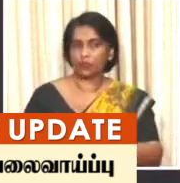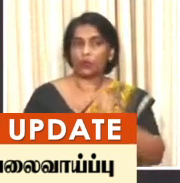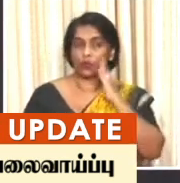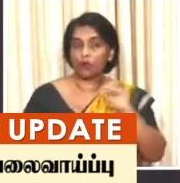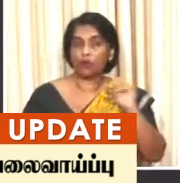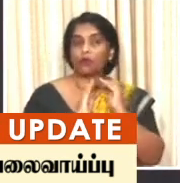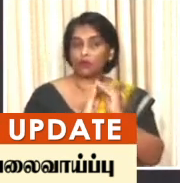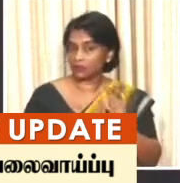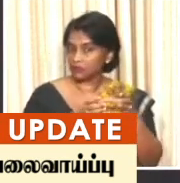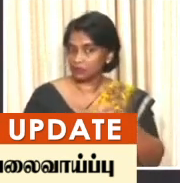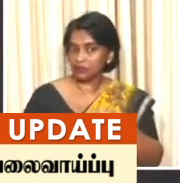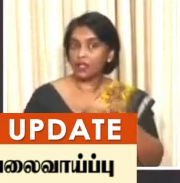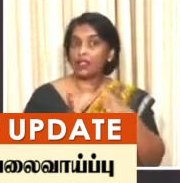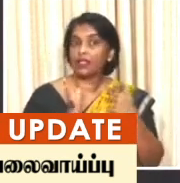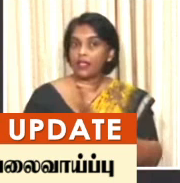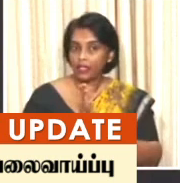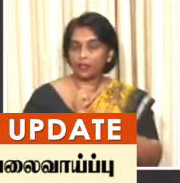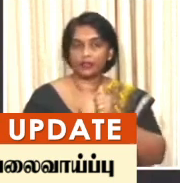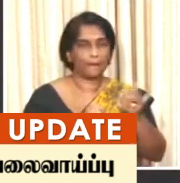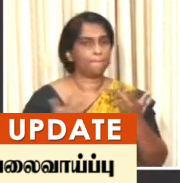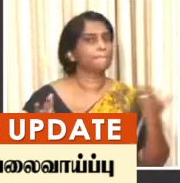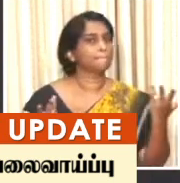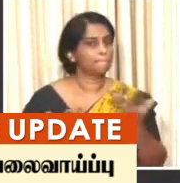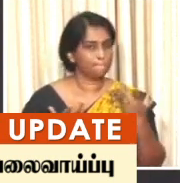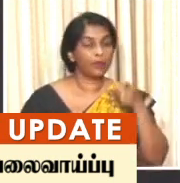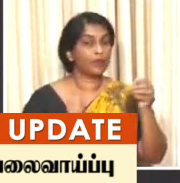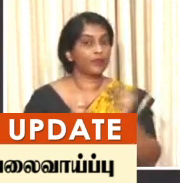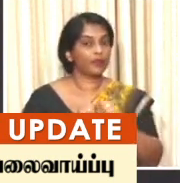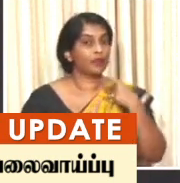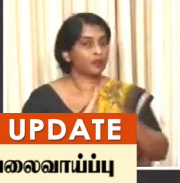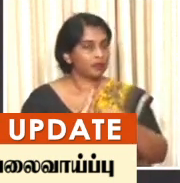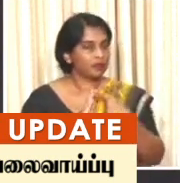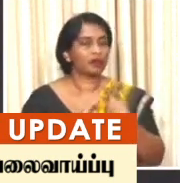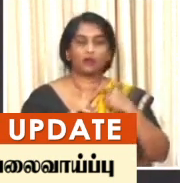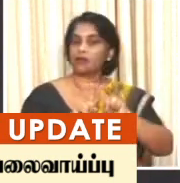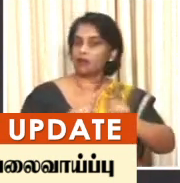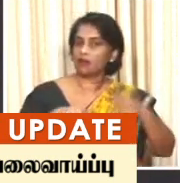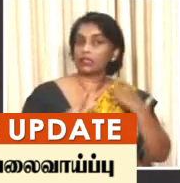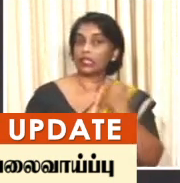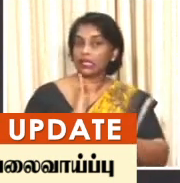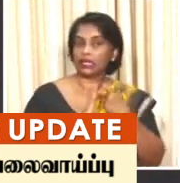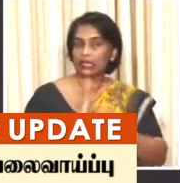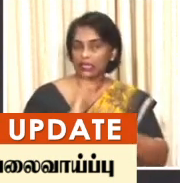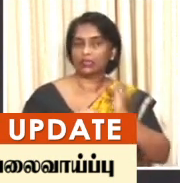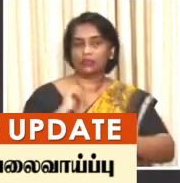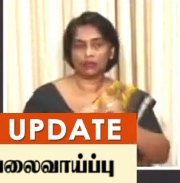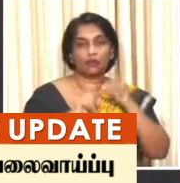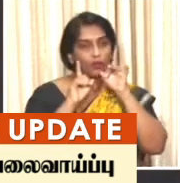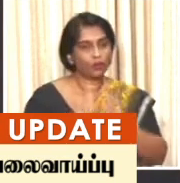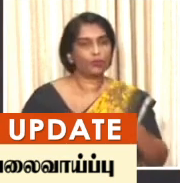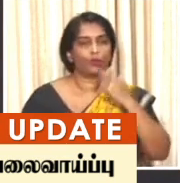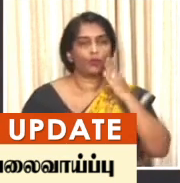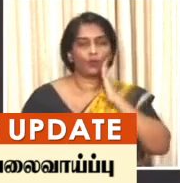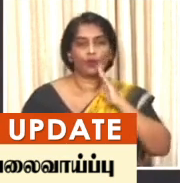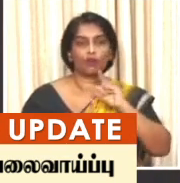විදේශ සේවා නියුක්ති කාර්යාංශ පනතෙන් කටයුතු කරන්න බෑ. ඒක කරන්න ඕනේ රටේ තියෙන අනෙකුත් නීති ක්‍රියාත්මක කරලා. එතකොට අද විදේශ